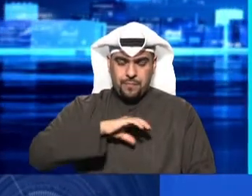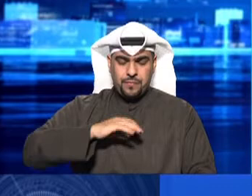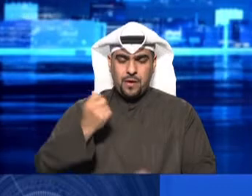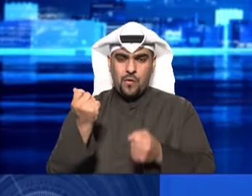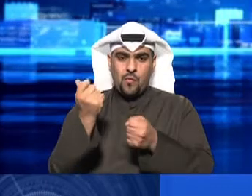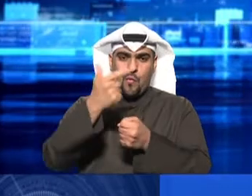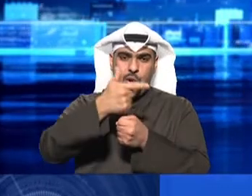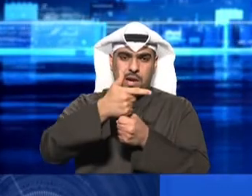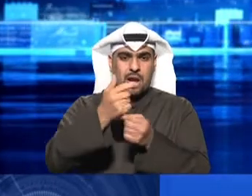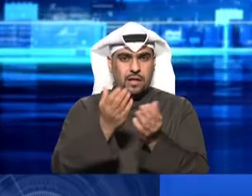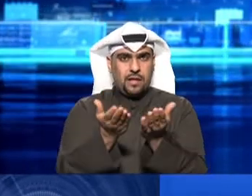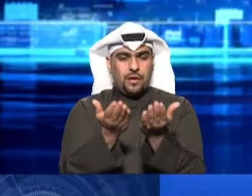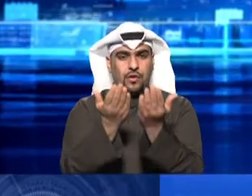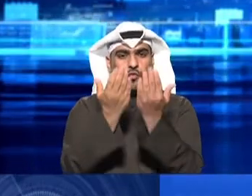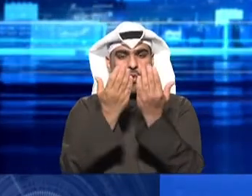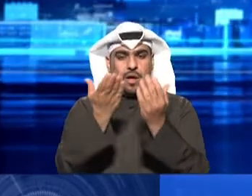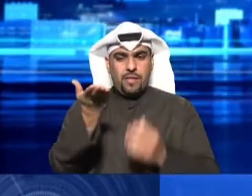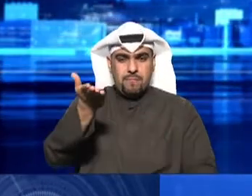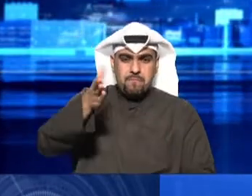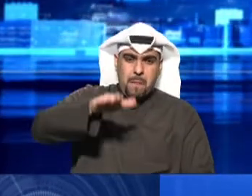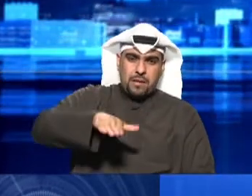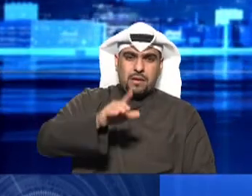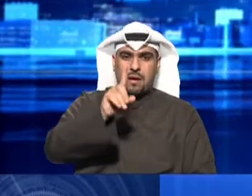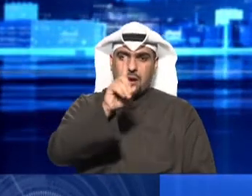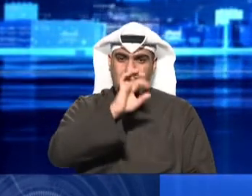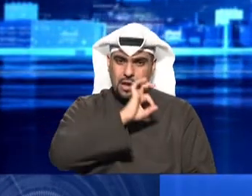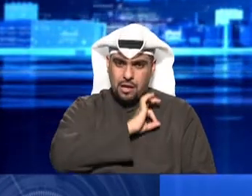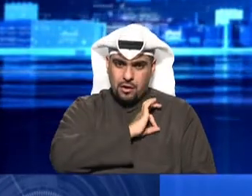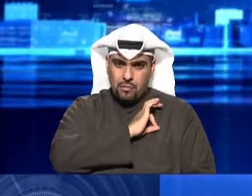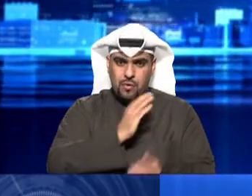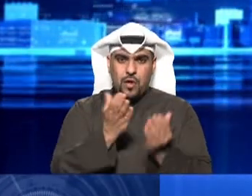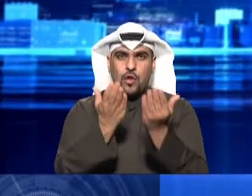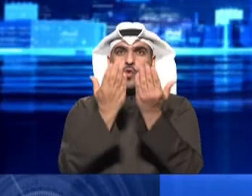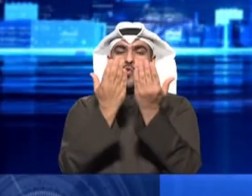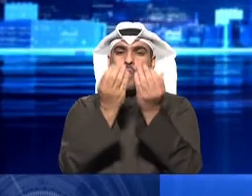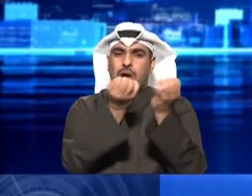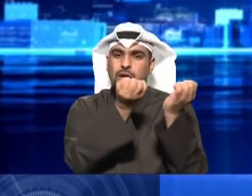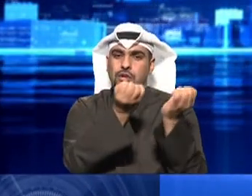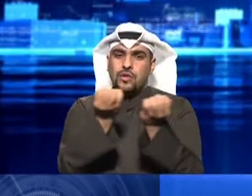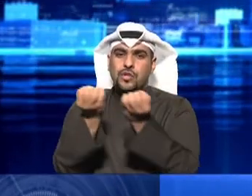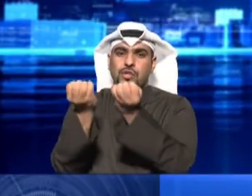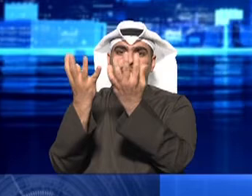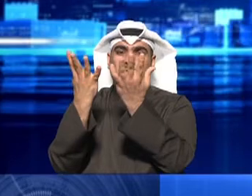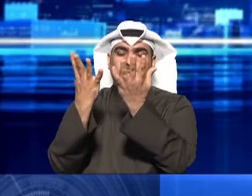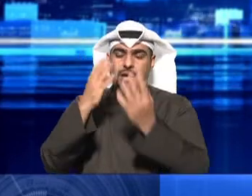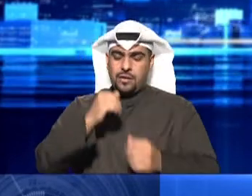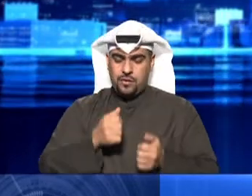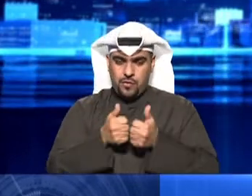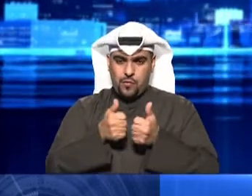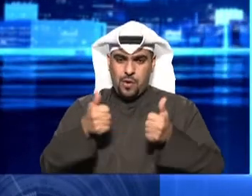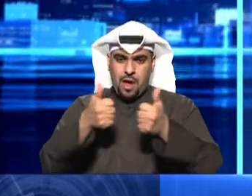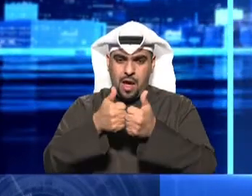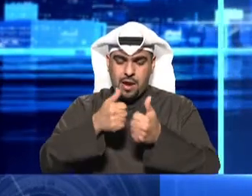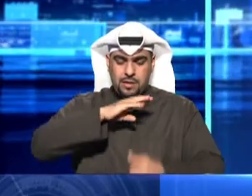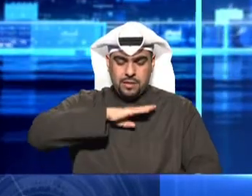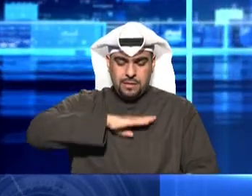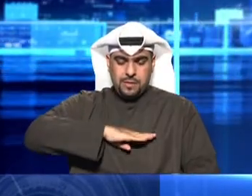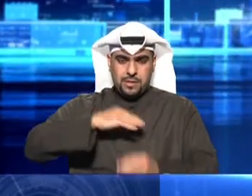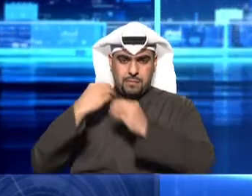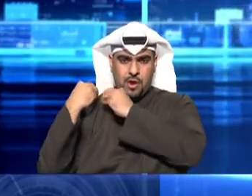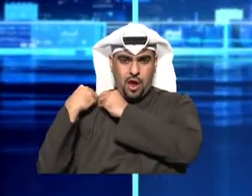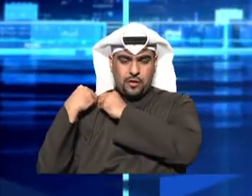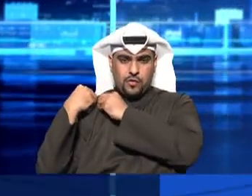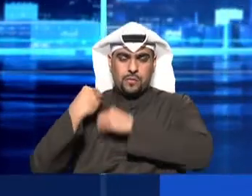عبد الرحمن بن فيصل آل سعود، سائلا سموه المولى تعالى أن يتغمده بواسع رحمته ويسكنه